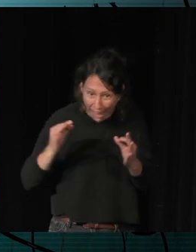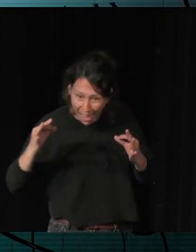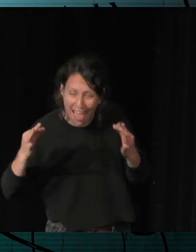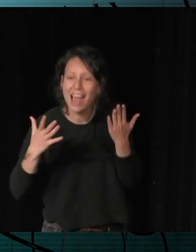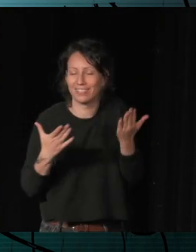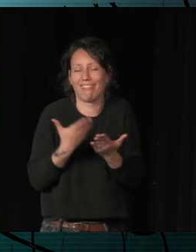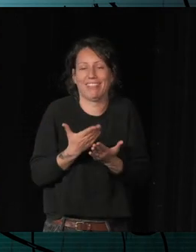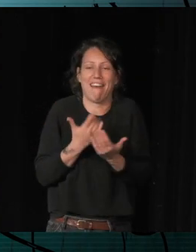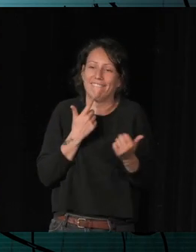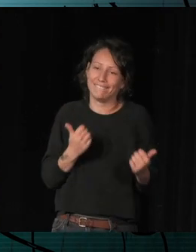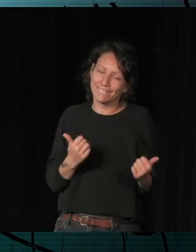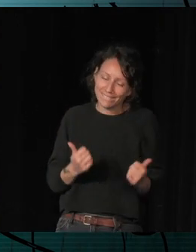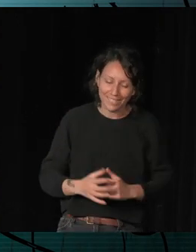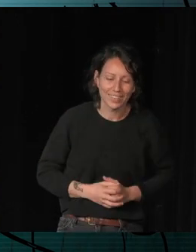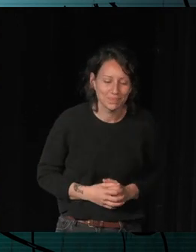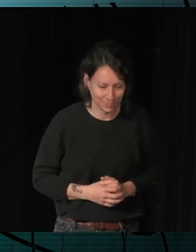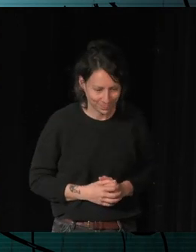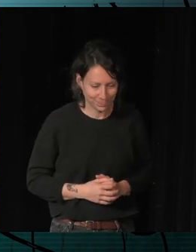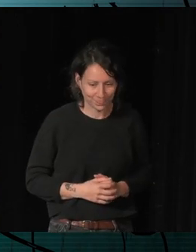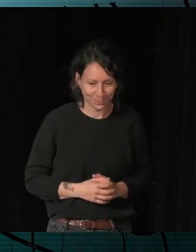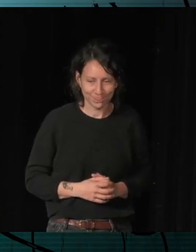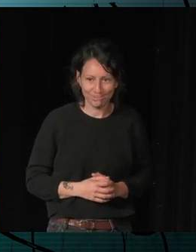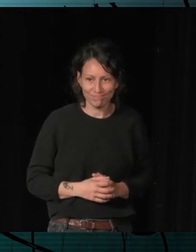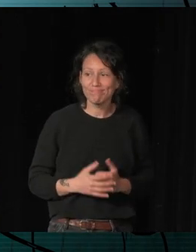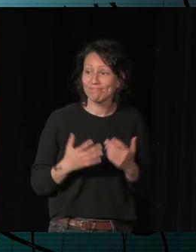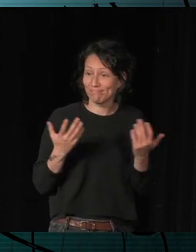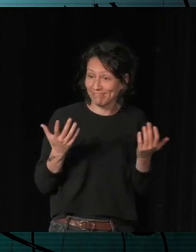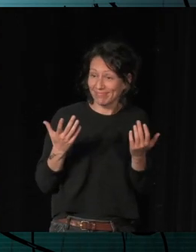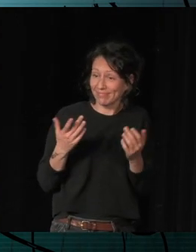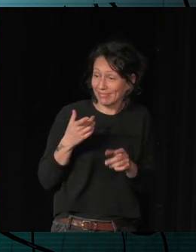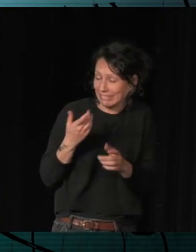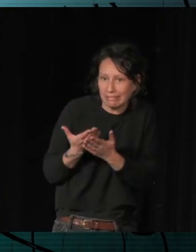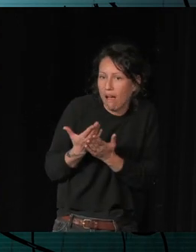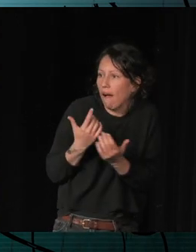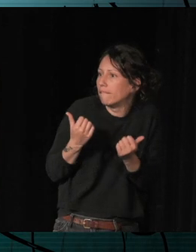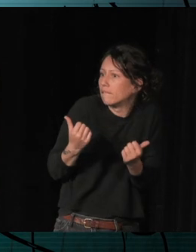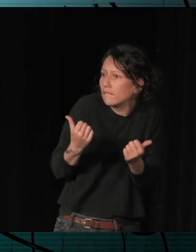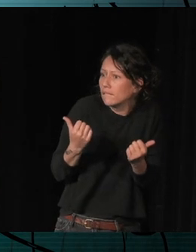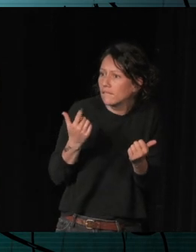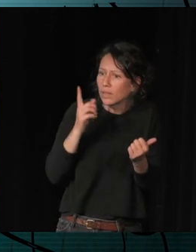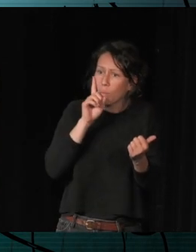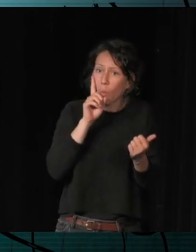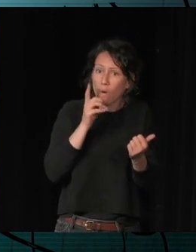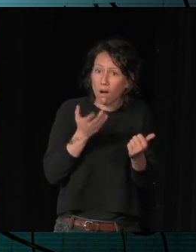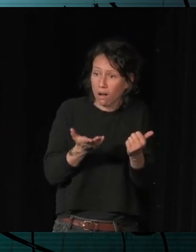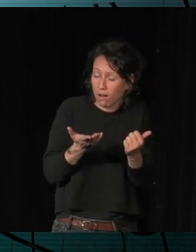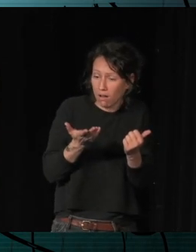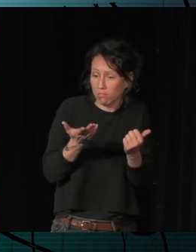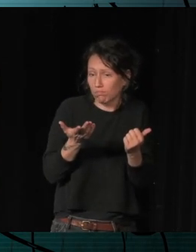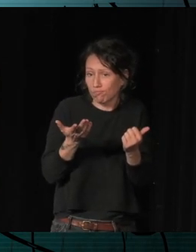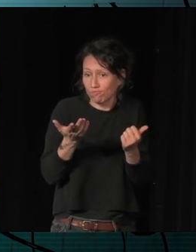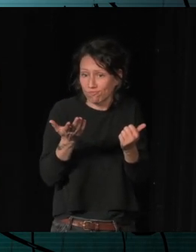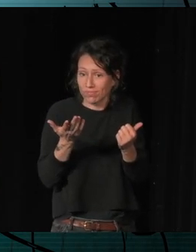à voir quand des joueurs justement vivit cette situation là parce que là tu découvres que quelque chose que tu as fait enfin que tu as mis dans le